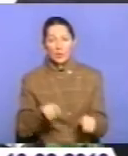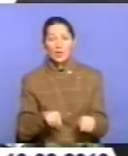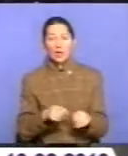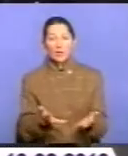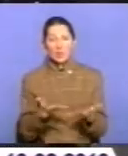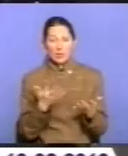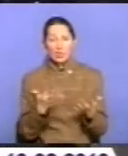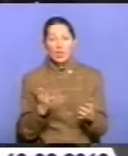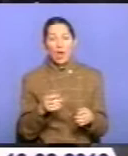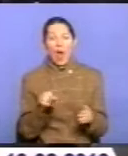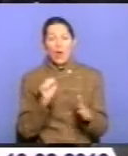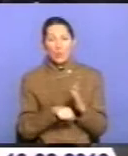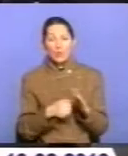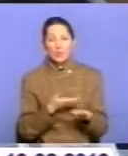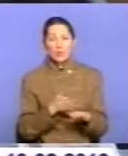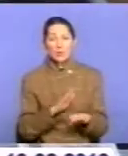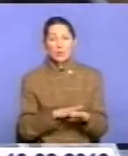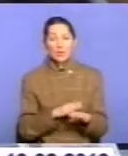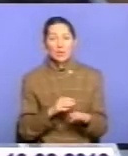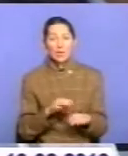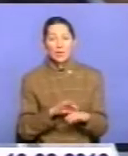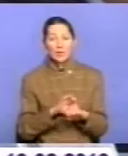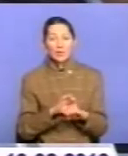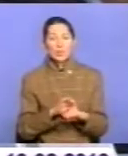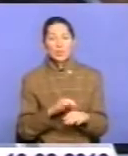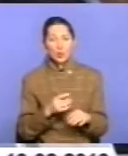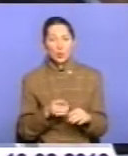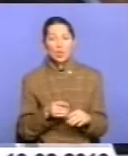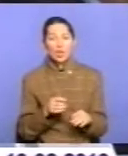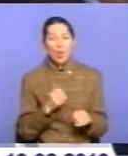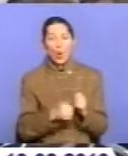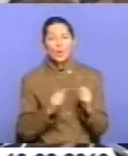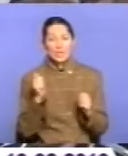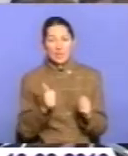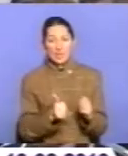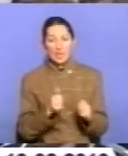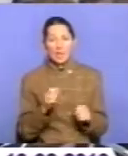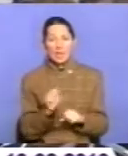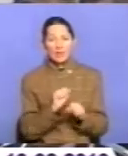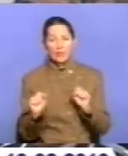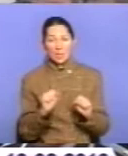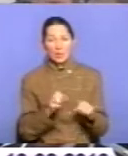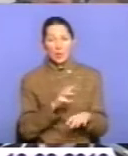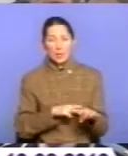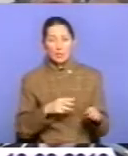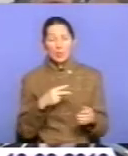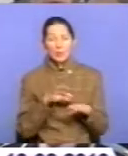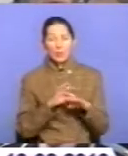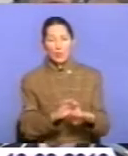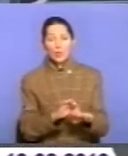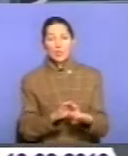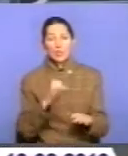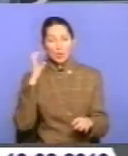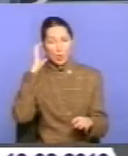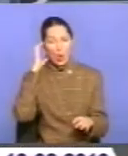ушкоджень та інших злочинів минулих років. Щотижня керівництво обласної міліції проводить заслуховування стану досудового слідства та